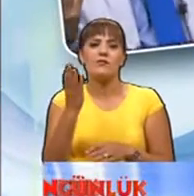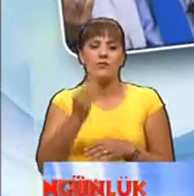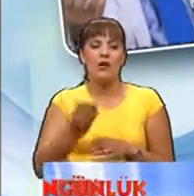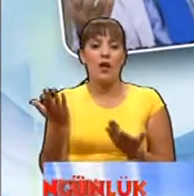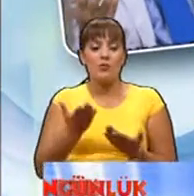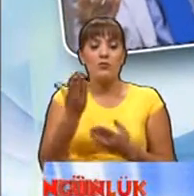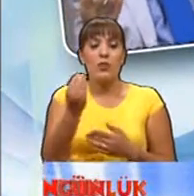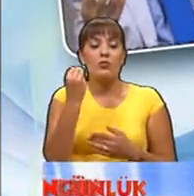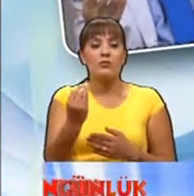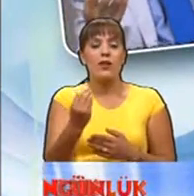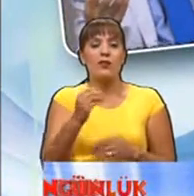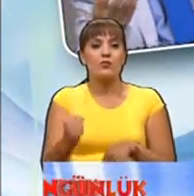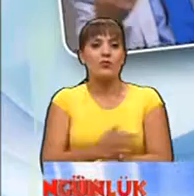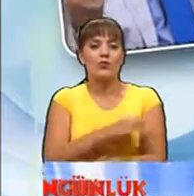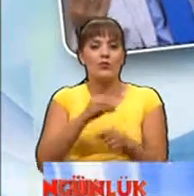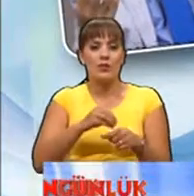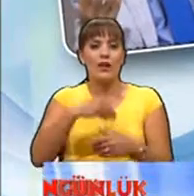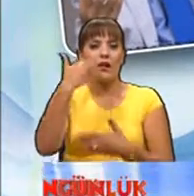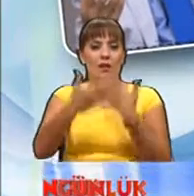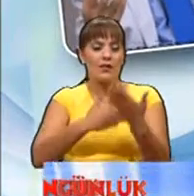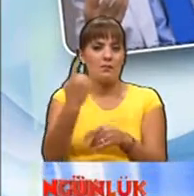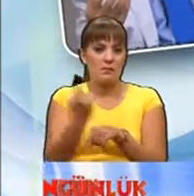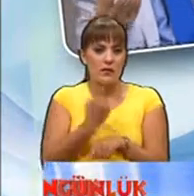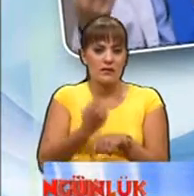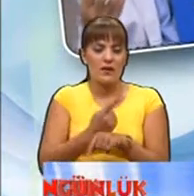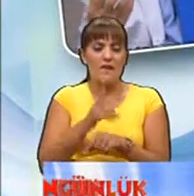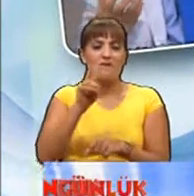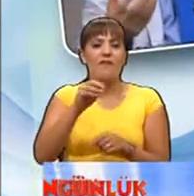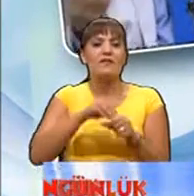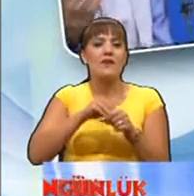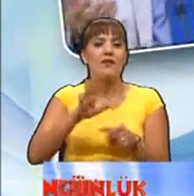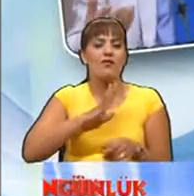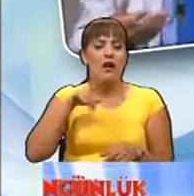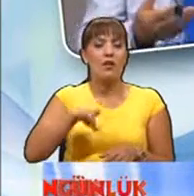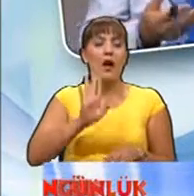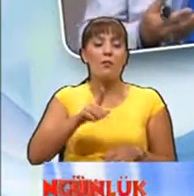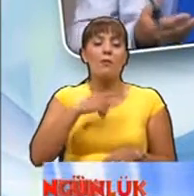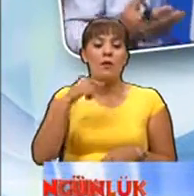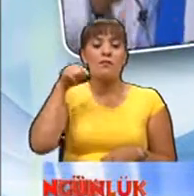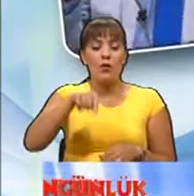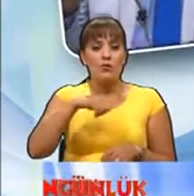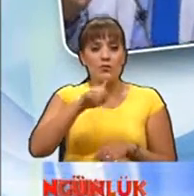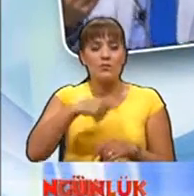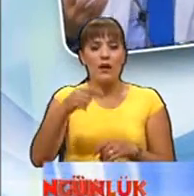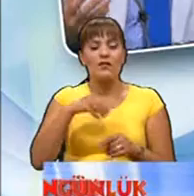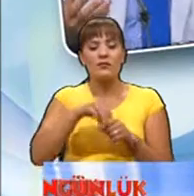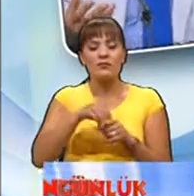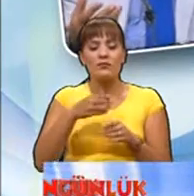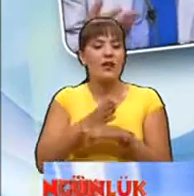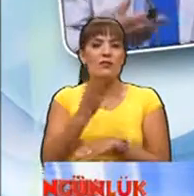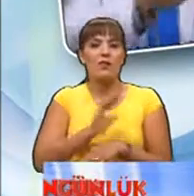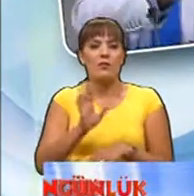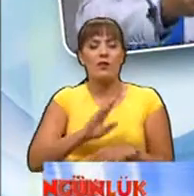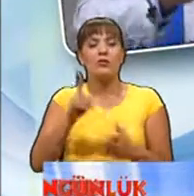çok güzel duygularla dile getirdiği bir vasiyet vardır. Ama maalesef o takdirde şekil koşulu